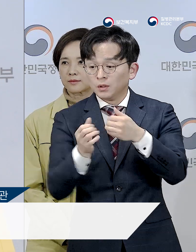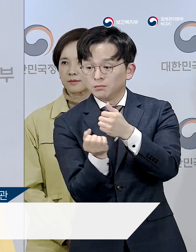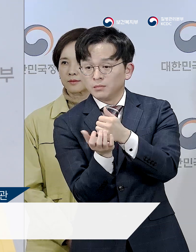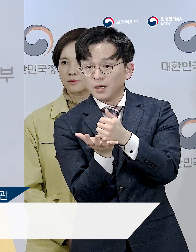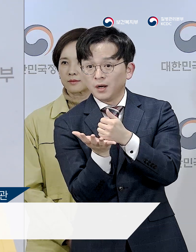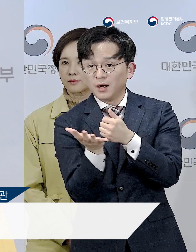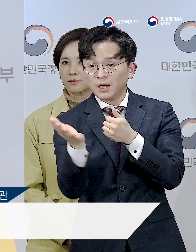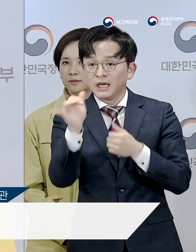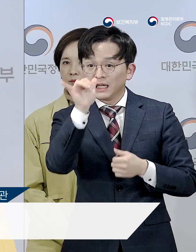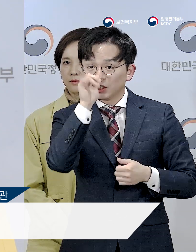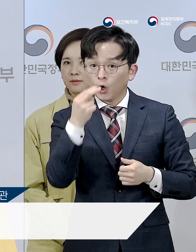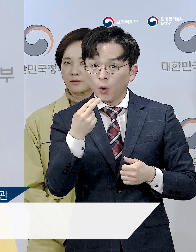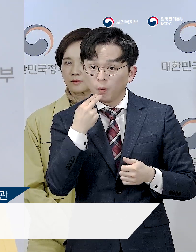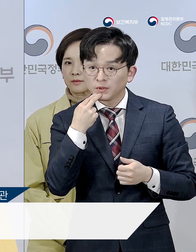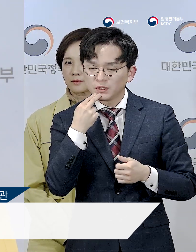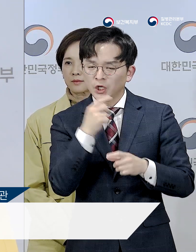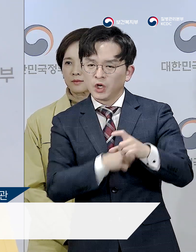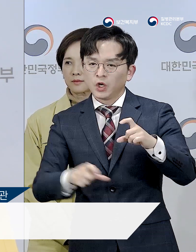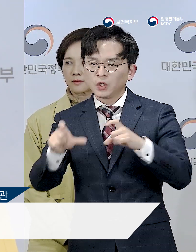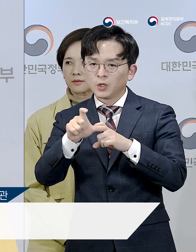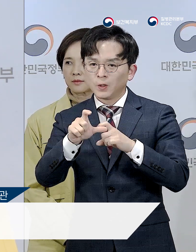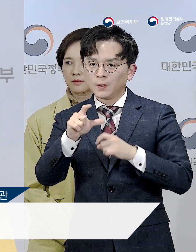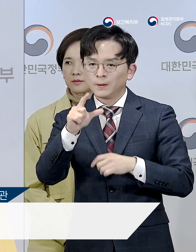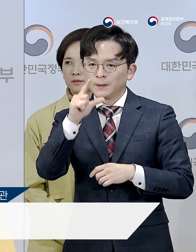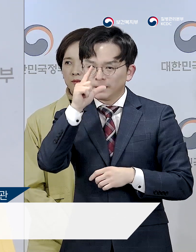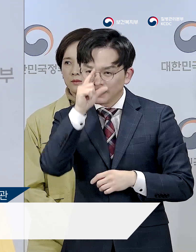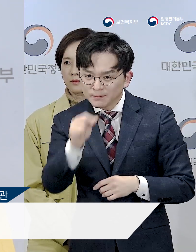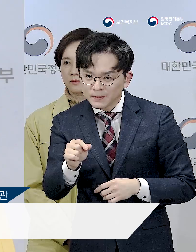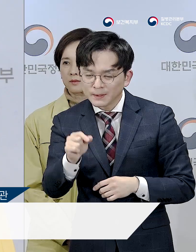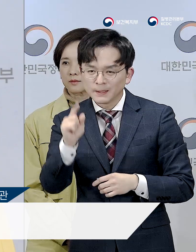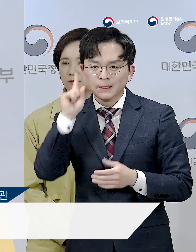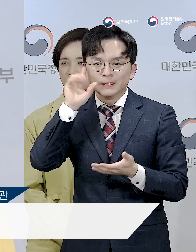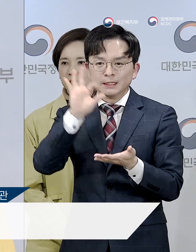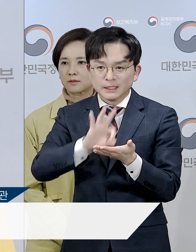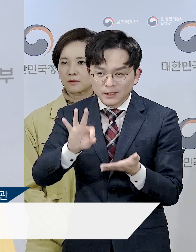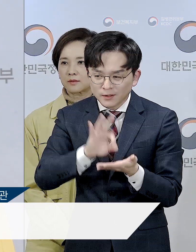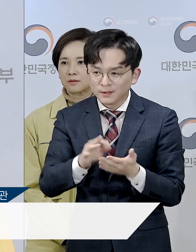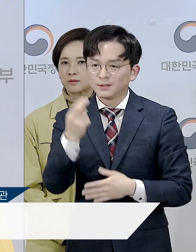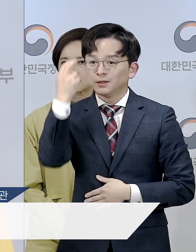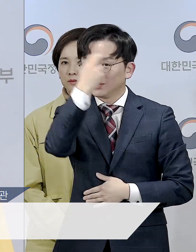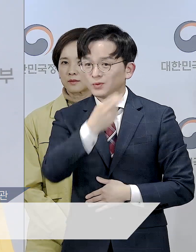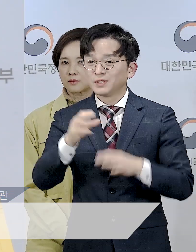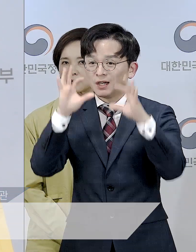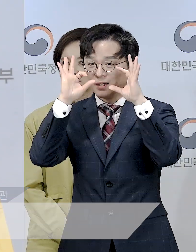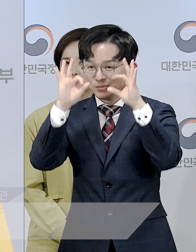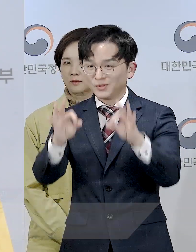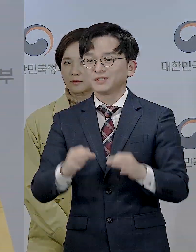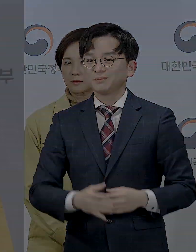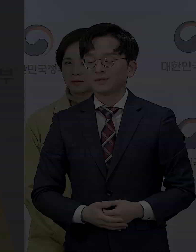발생 추이를 지켜보며 결과를 평가해 볼 것입니다.